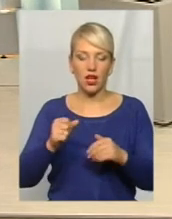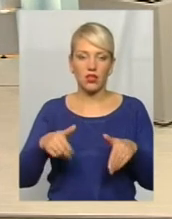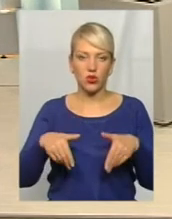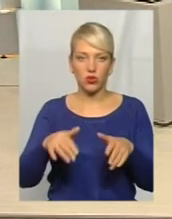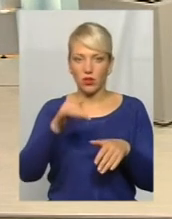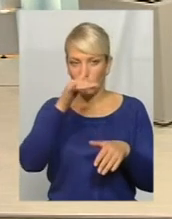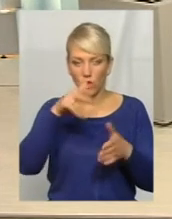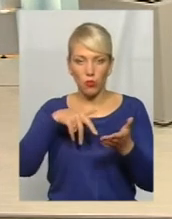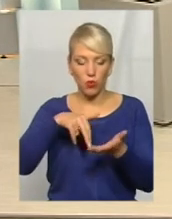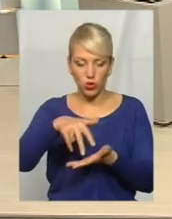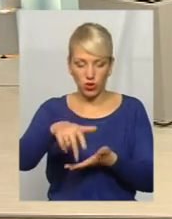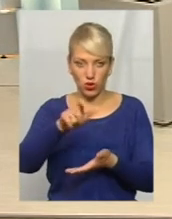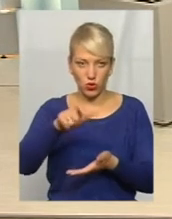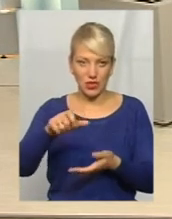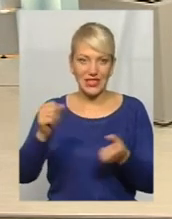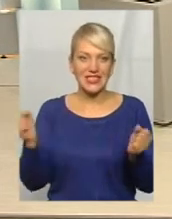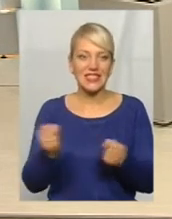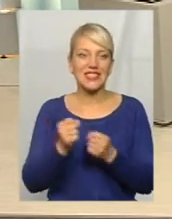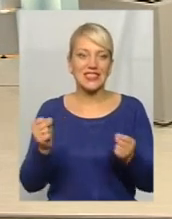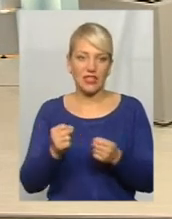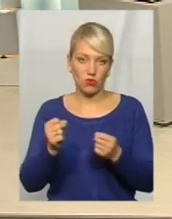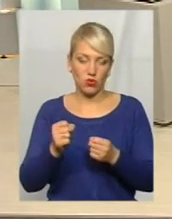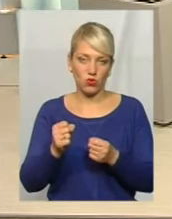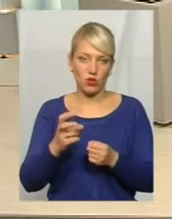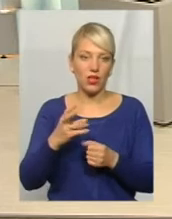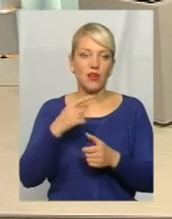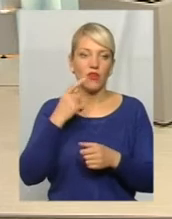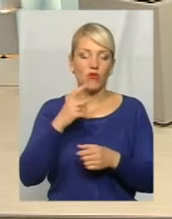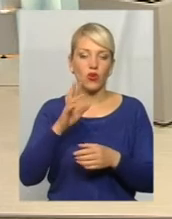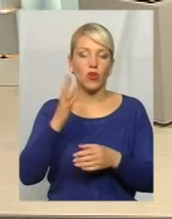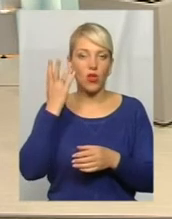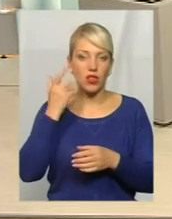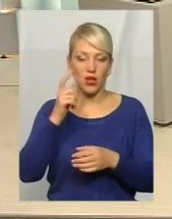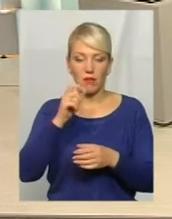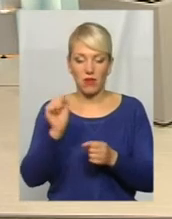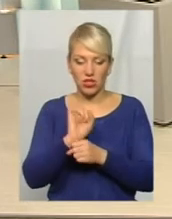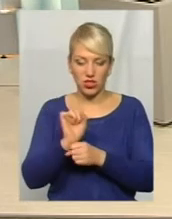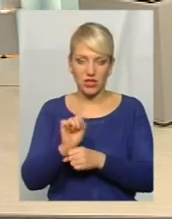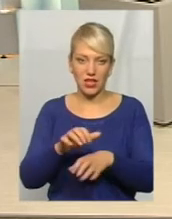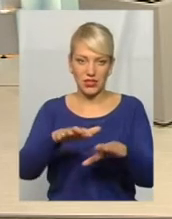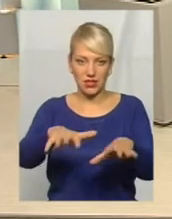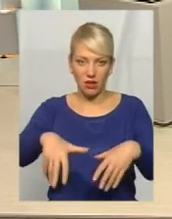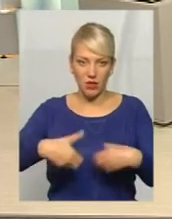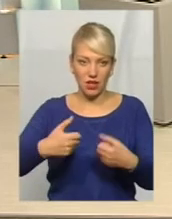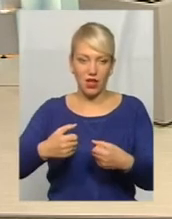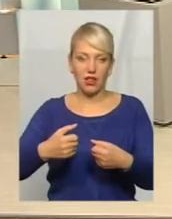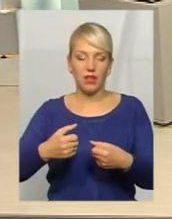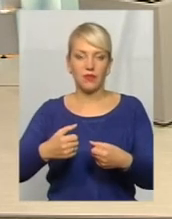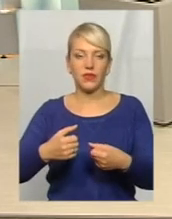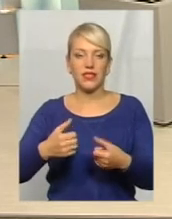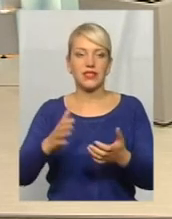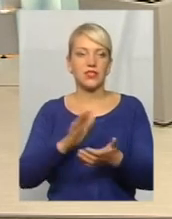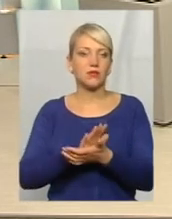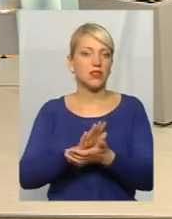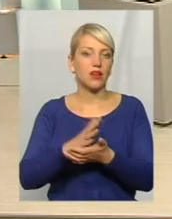не могли пройти, особливо взимку. Я вже не кажу про те, як машина під'їжджала забирати, висипати сміття. Ну, то